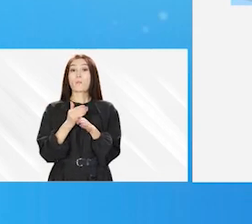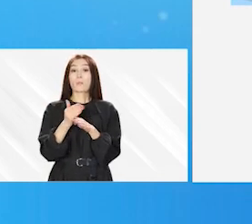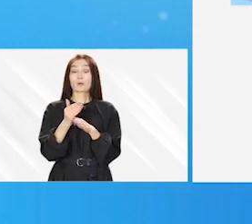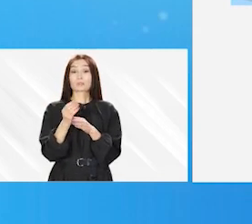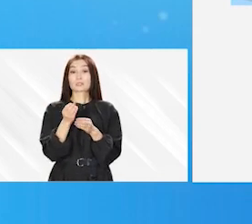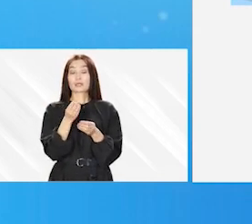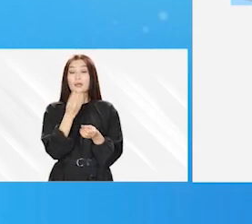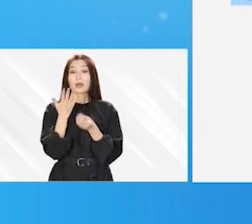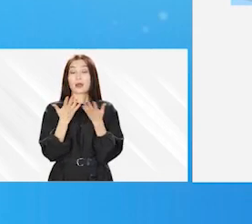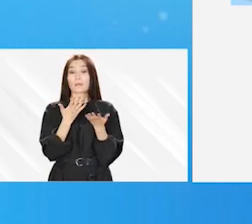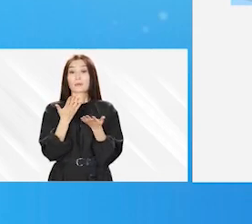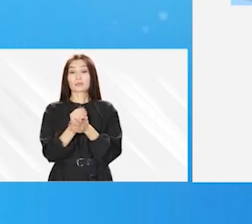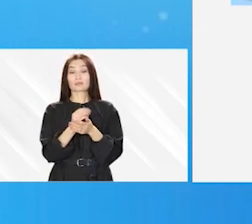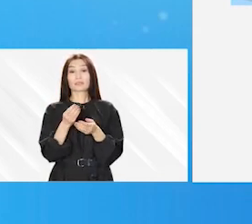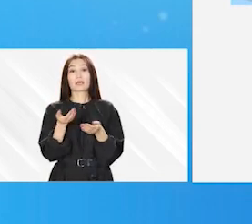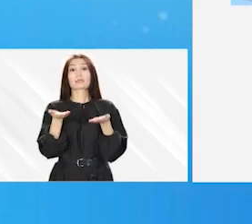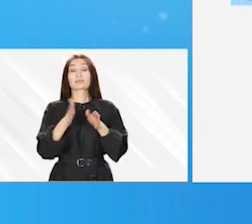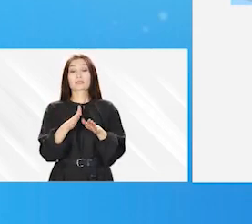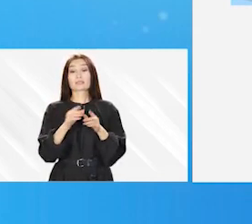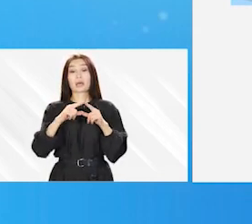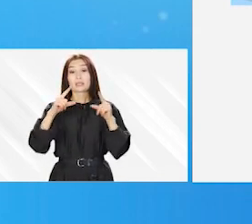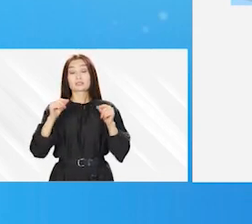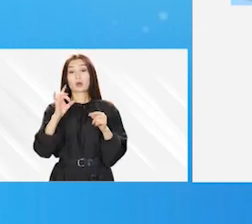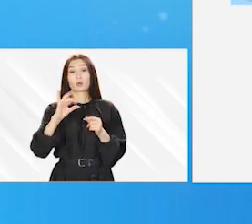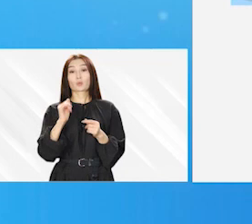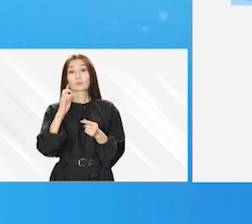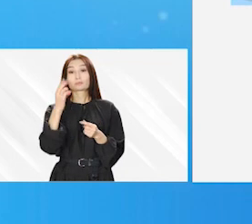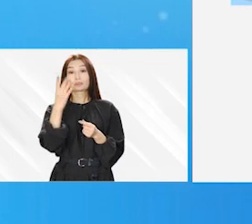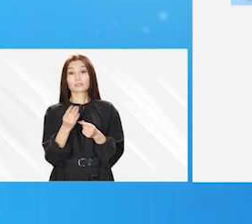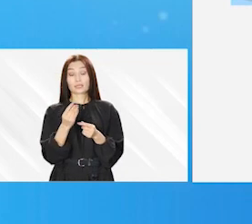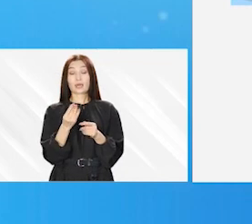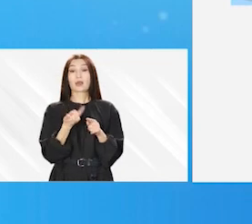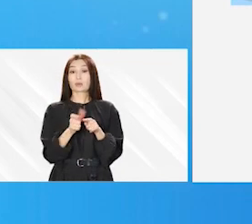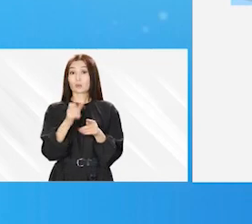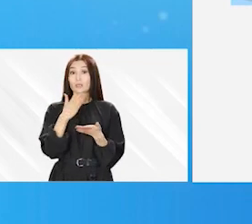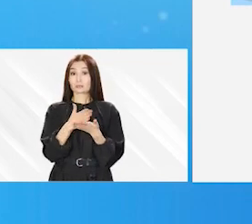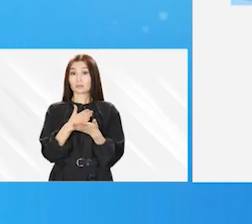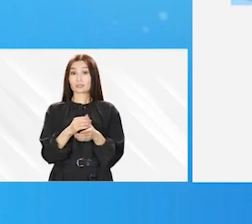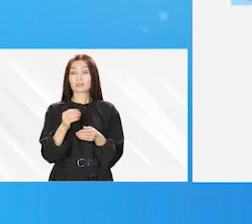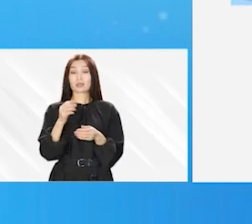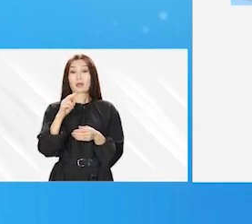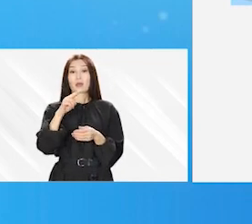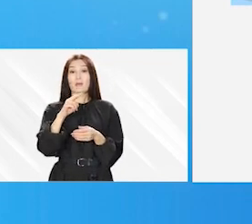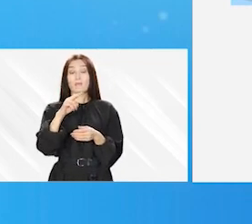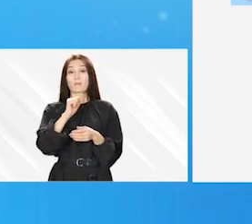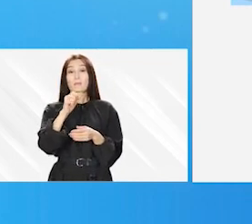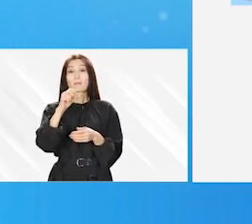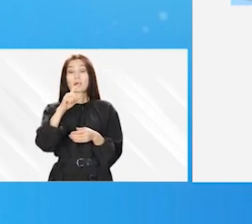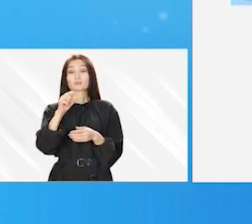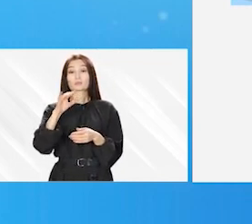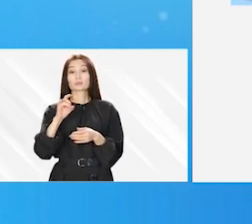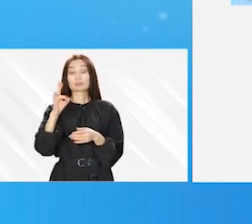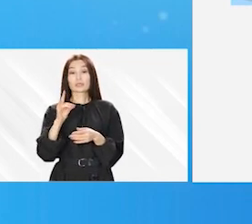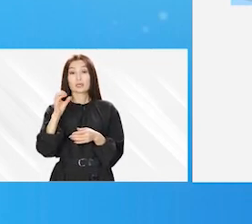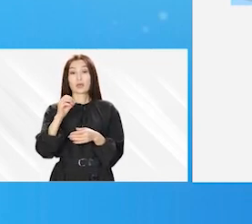опадения листьев на побегах остается листовые рубцы над которыми располагаются пазушные почки снаружи